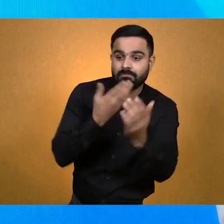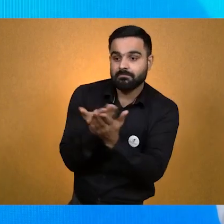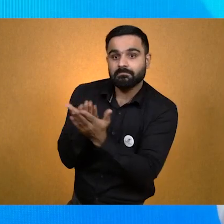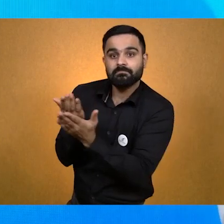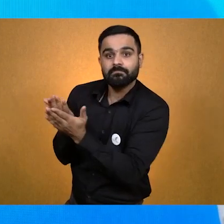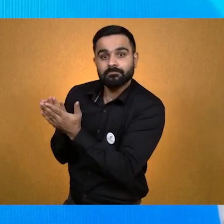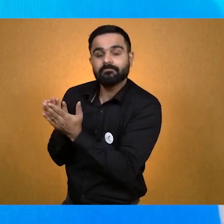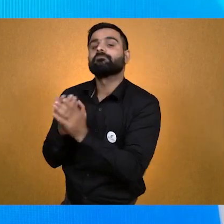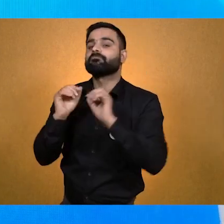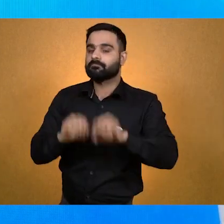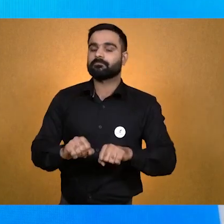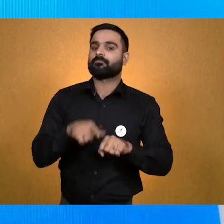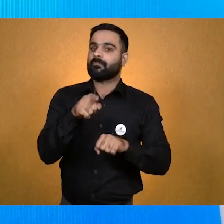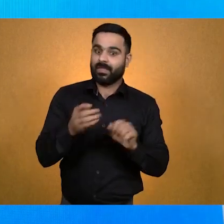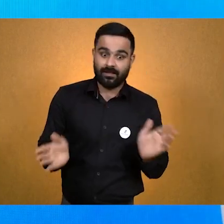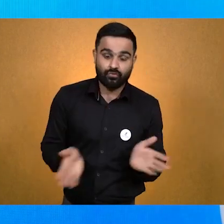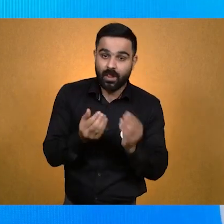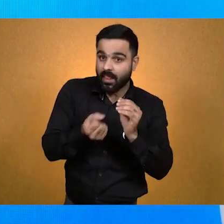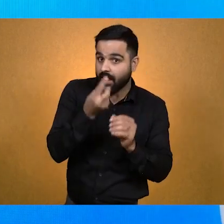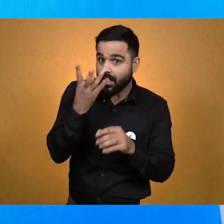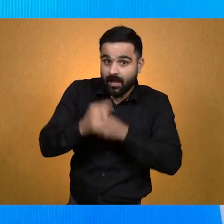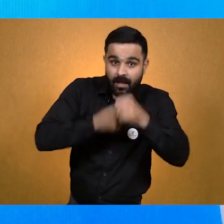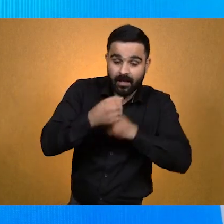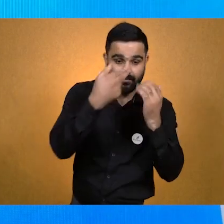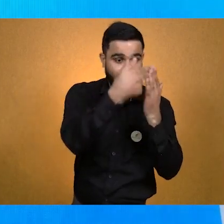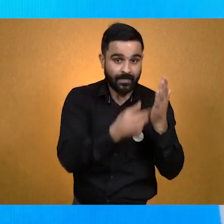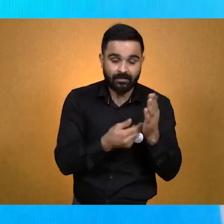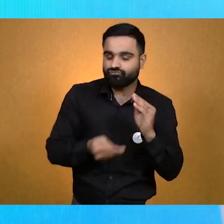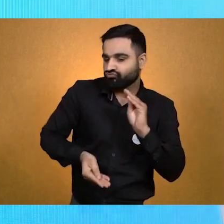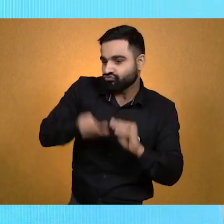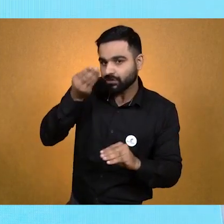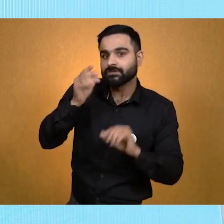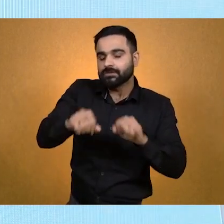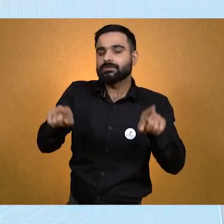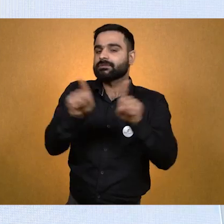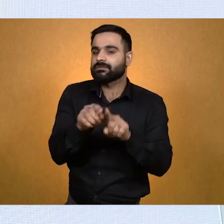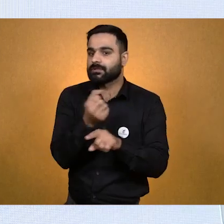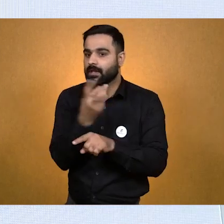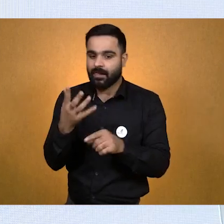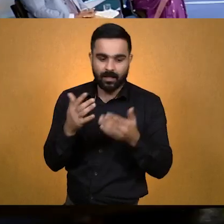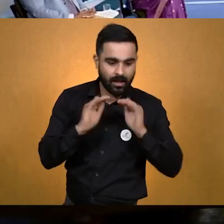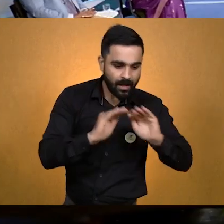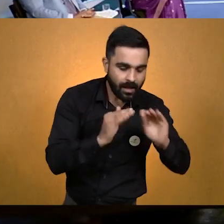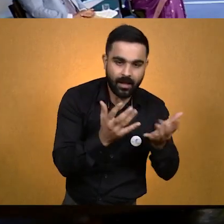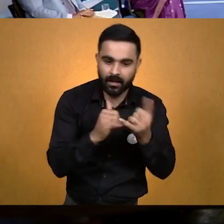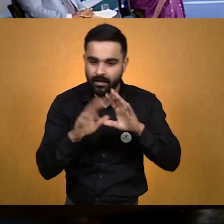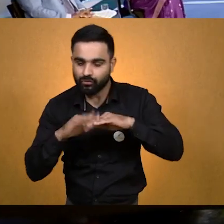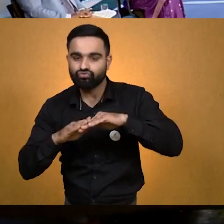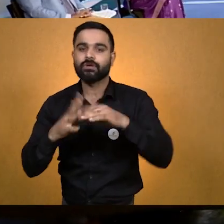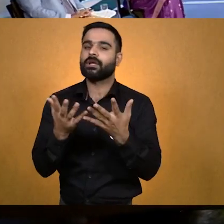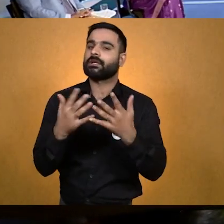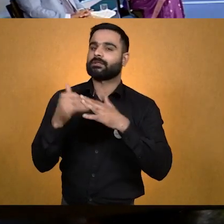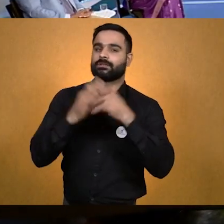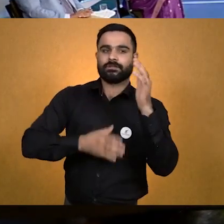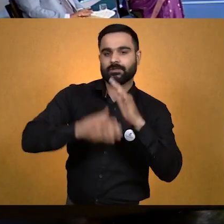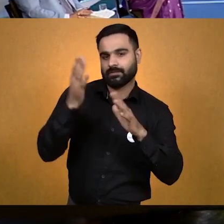भाग लेंगे। सो टू इंक्रीज द नंबर ऑफ स्पोर्ट, वी हैव टू इंक्रीज दैट नंबर ऑफ फैसिलिटीज, इंफ्रास्ट्रक्चर, सो